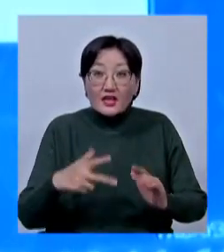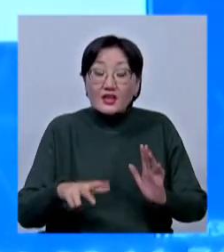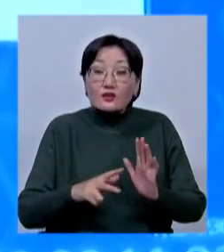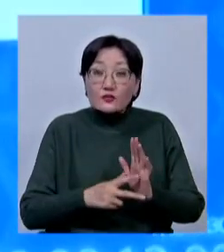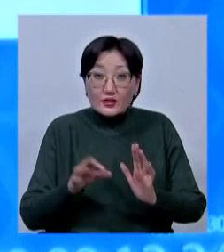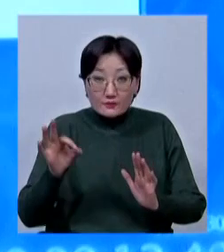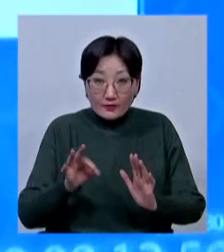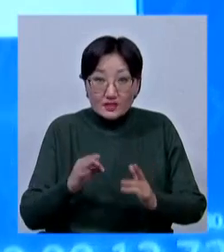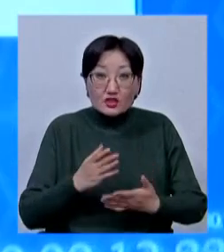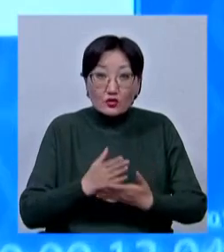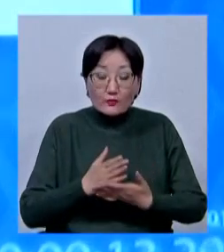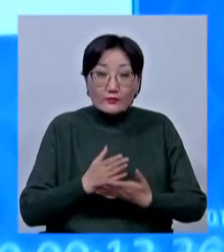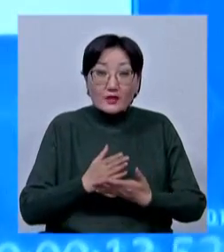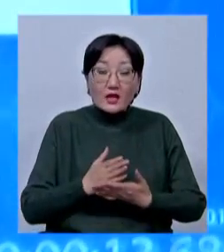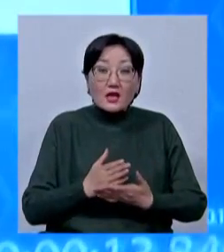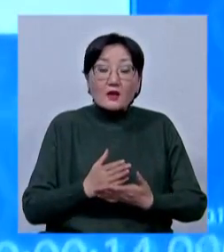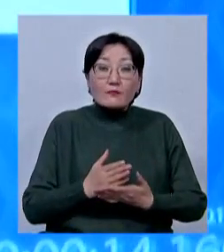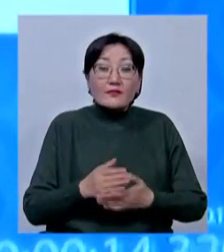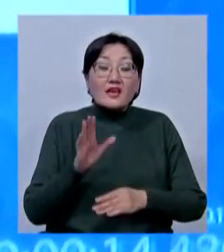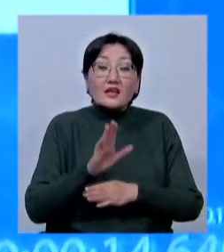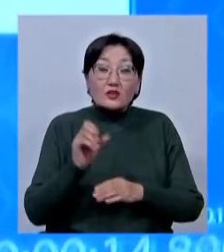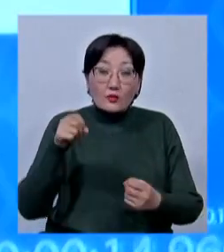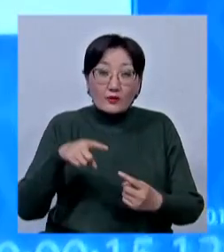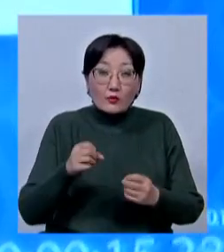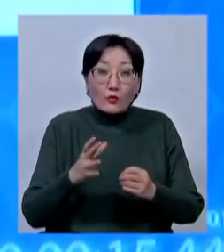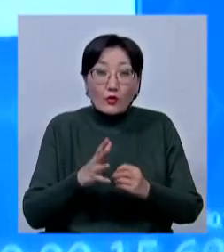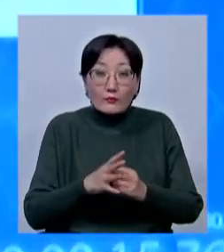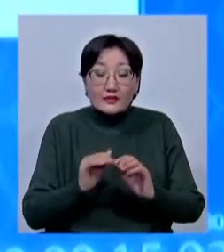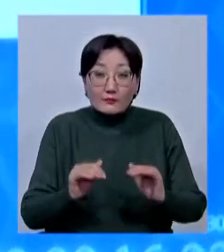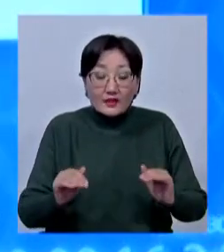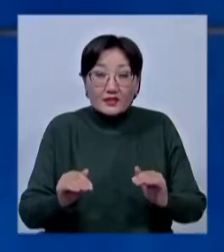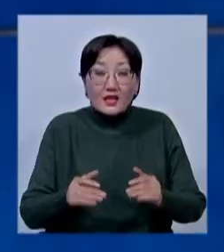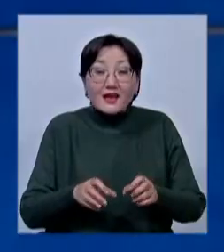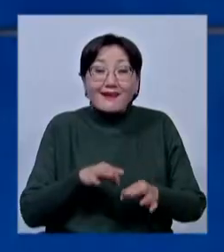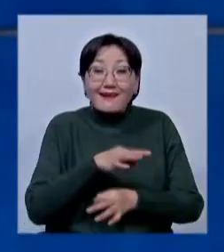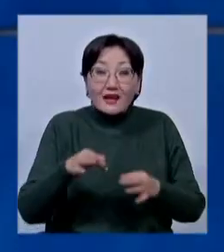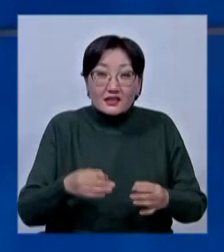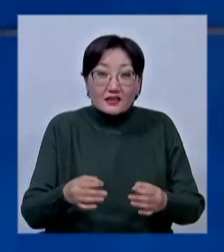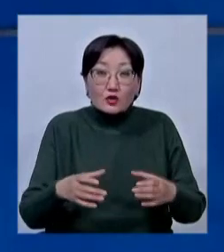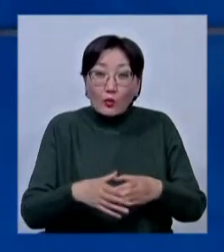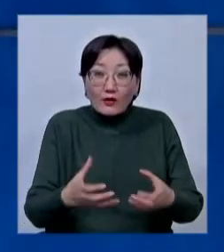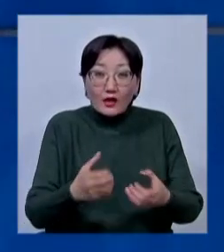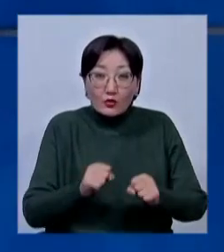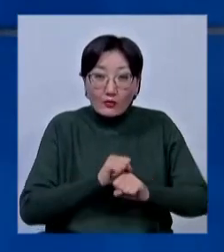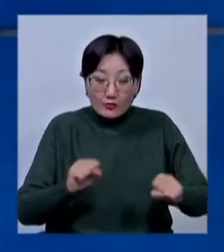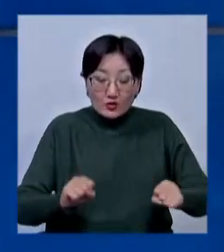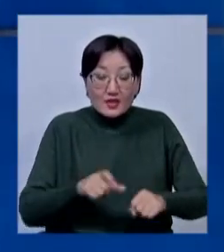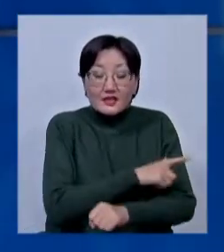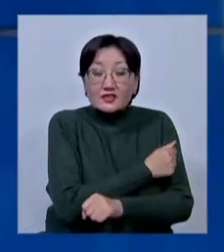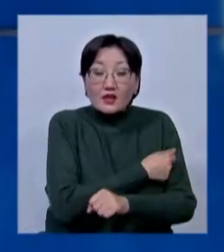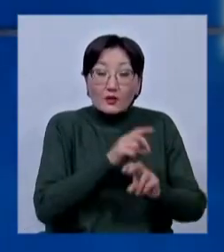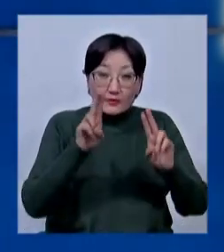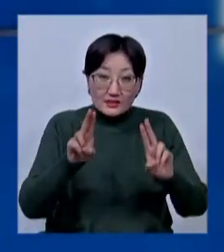пайызын құрайды. Қаулыға сәйкес 15 баладан артық топқа алуға болмайды. Бұл жерде де жаңандай санитарлық